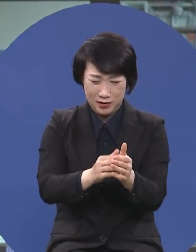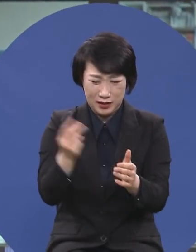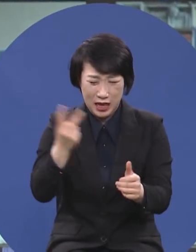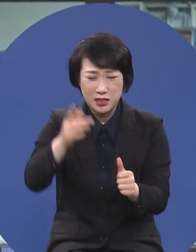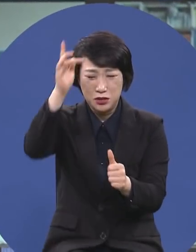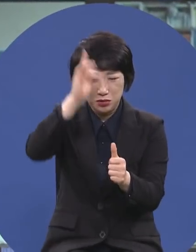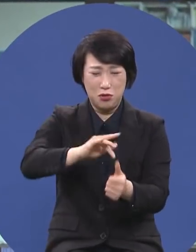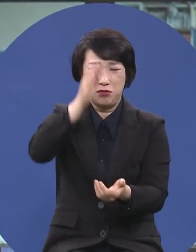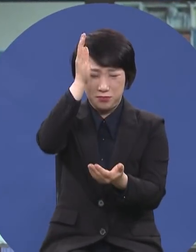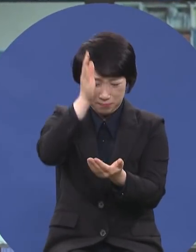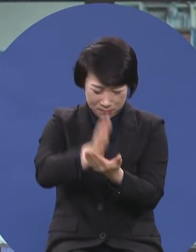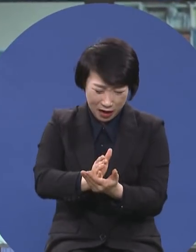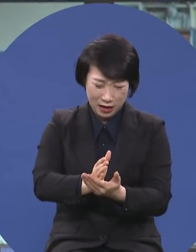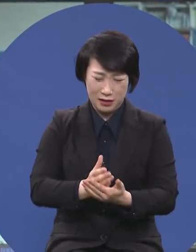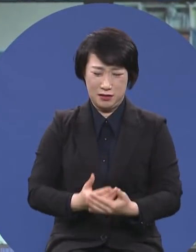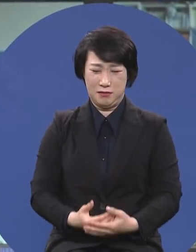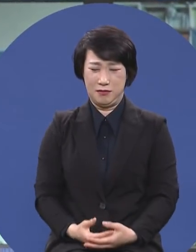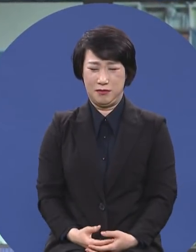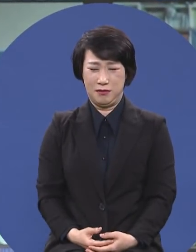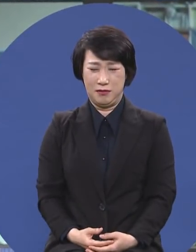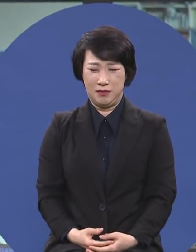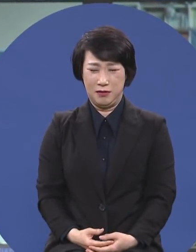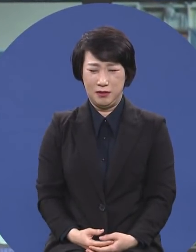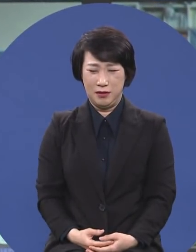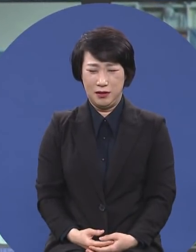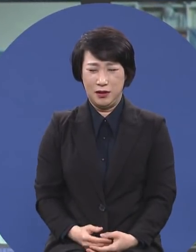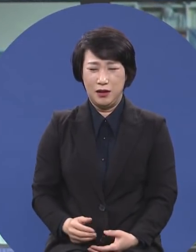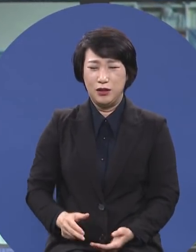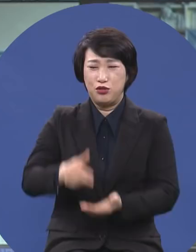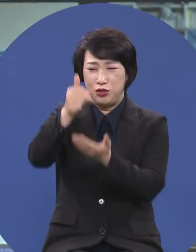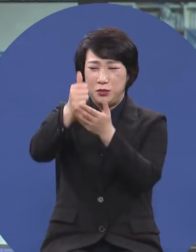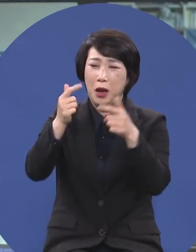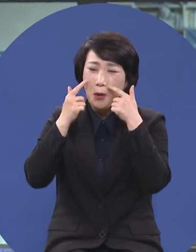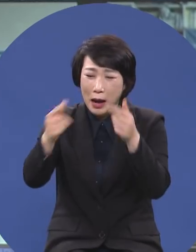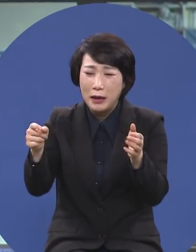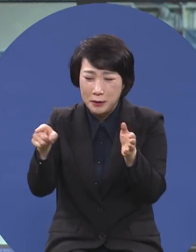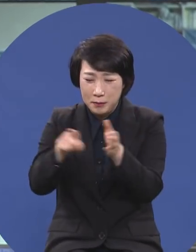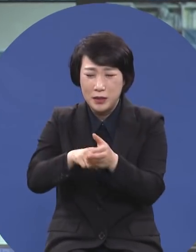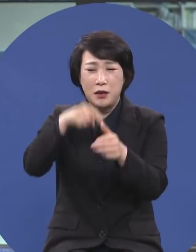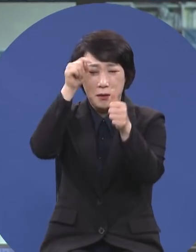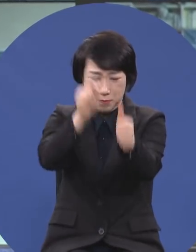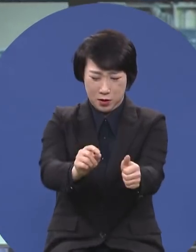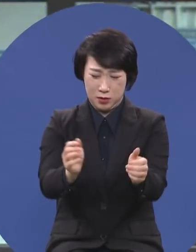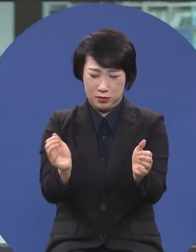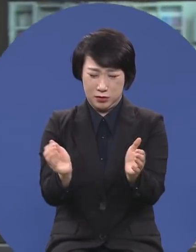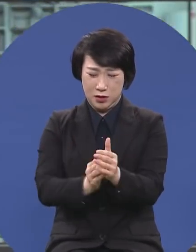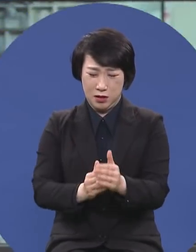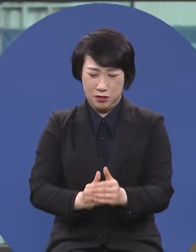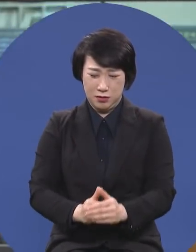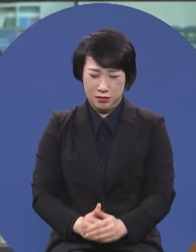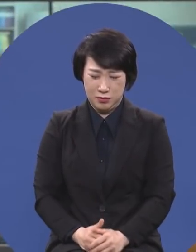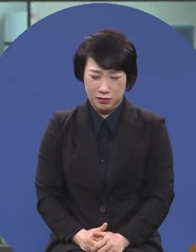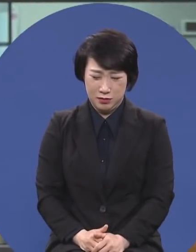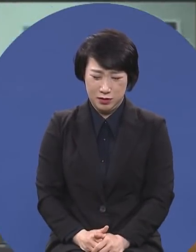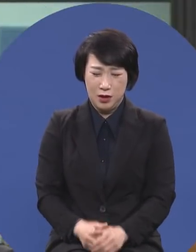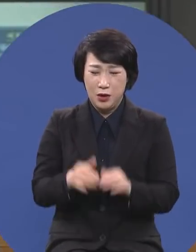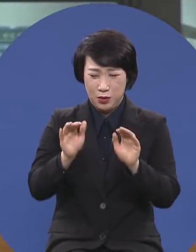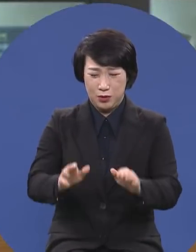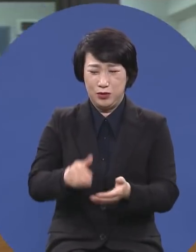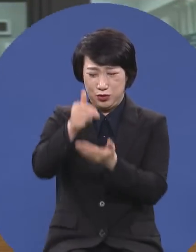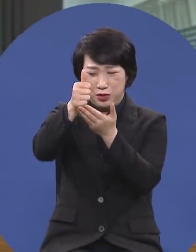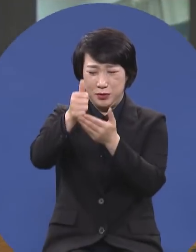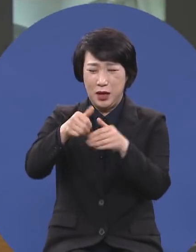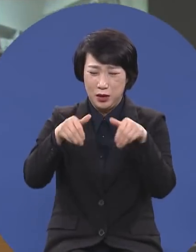다시는 들어오지 말지어다. 우리 주님의 확신의 명령이니라. 오늘